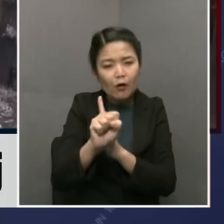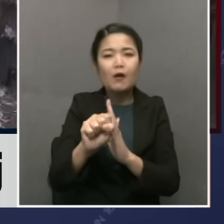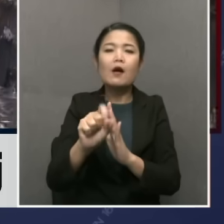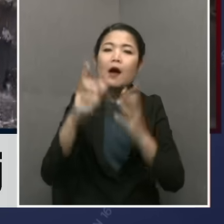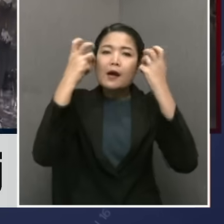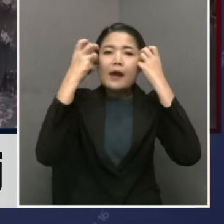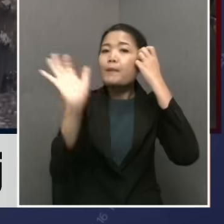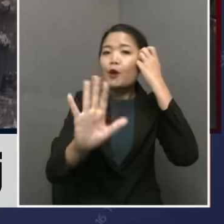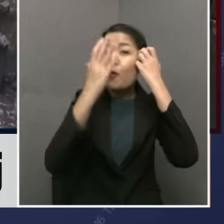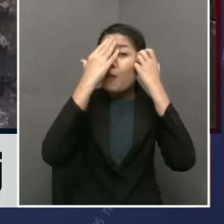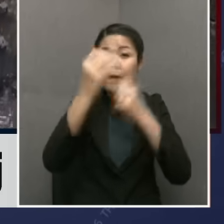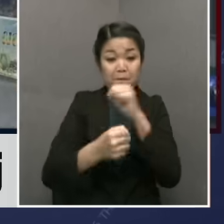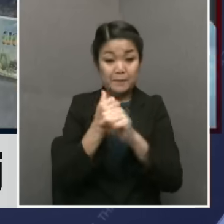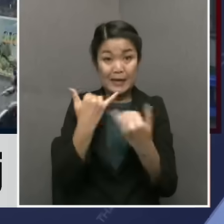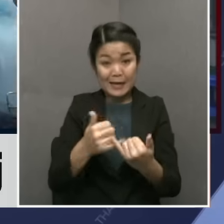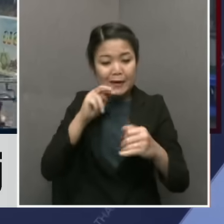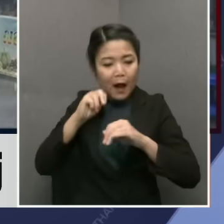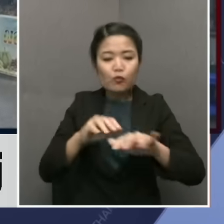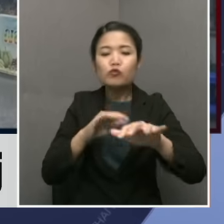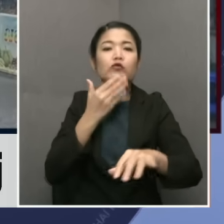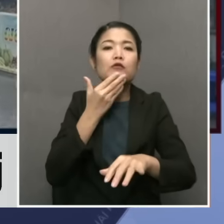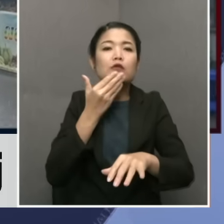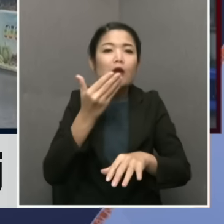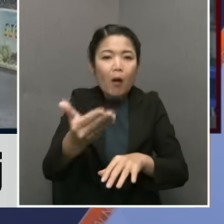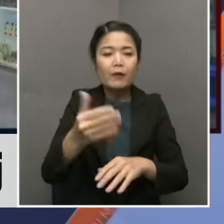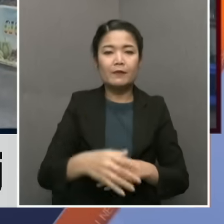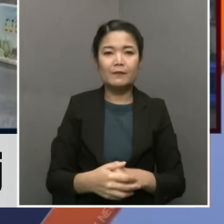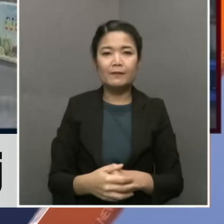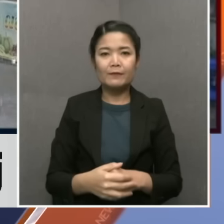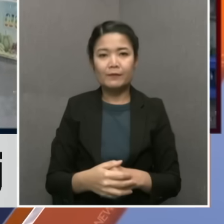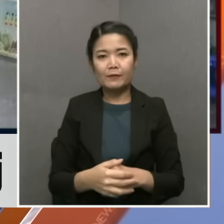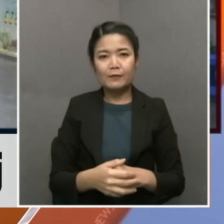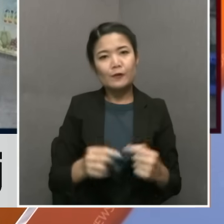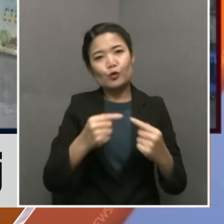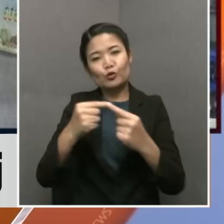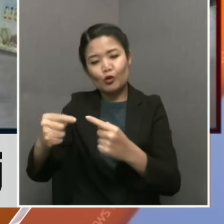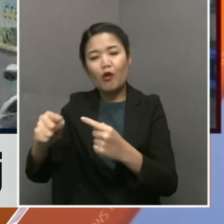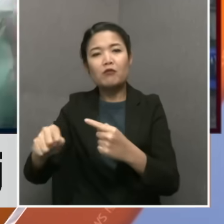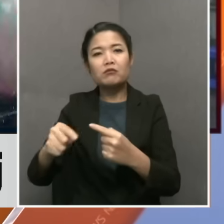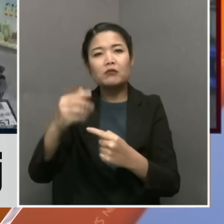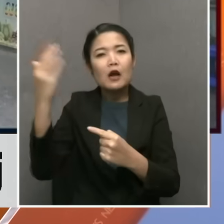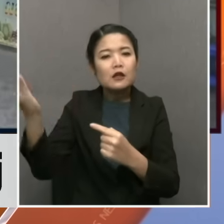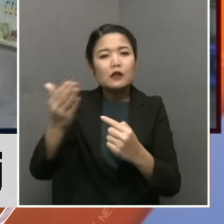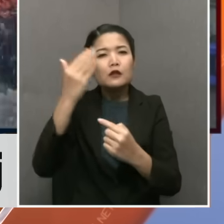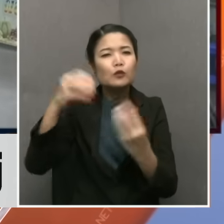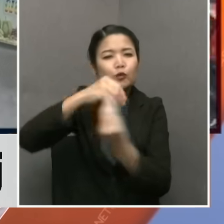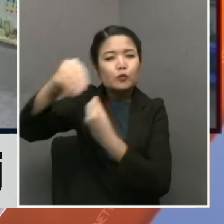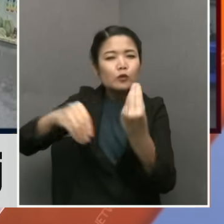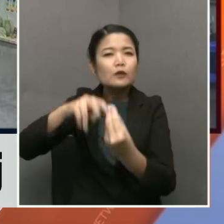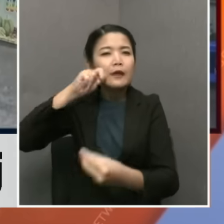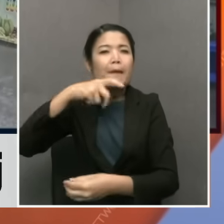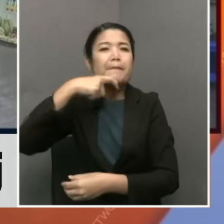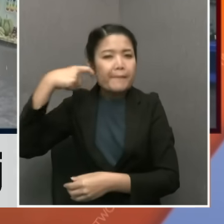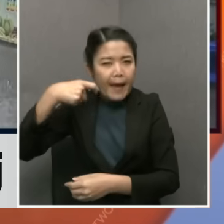ได้ฮะว่าปีนี้เมีน้ำใช้ไปตลอดจนกระทั่งหรือฤดูแล้งแน่ๆนะครับอย่างไรก็ตามครับอ่างน้ำเขื่นภูมิเอ่อ